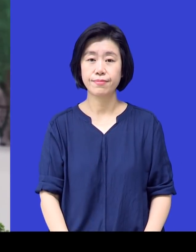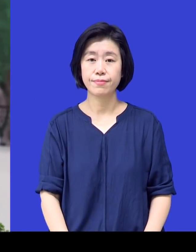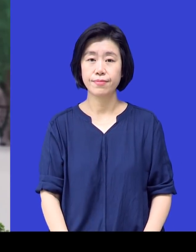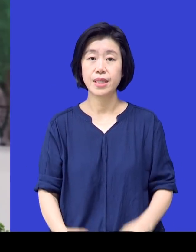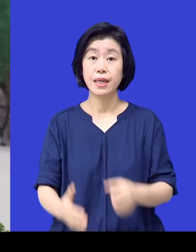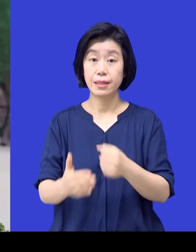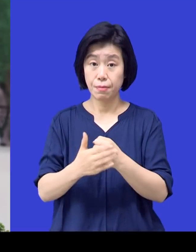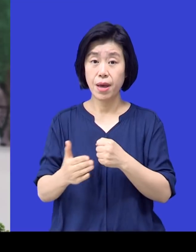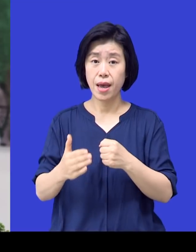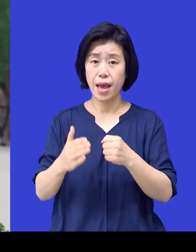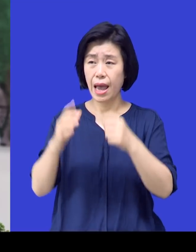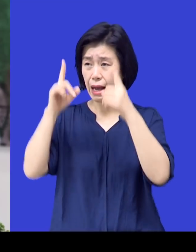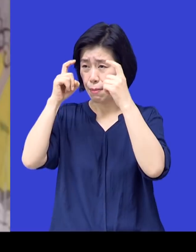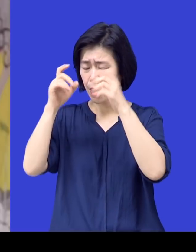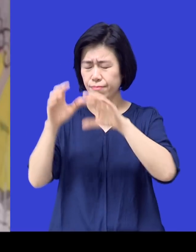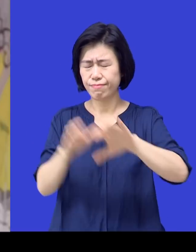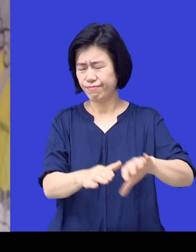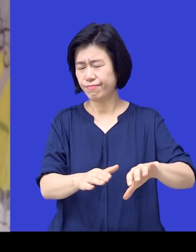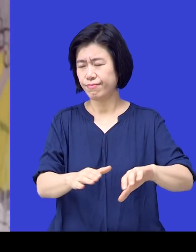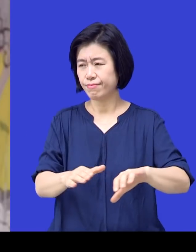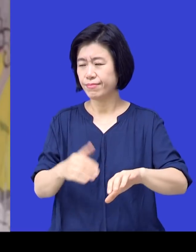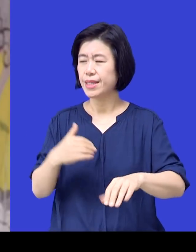아이한테 다가가서 안아줬습니다.